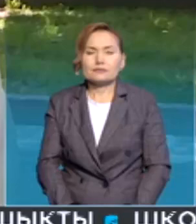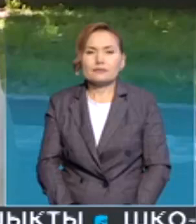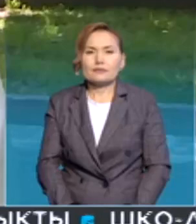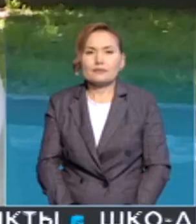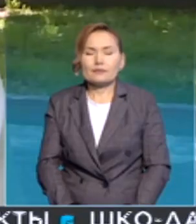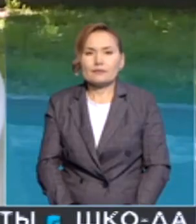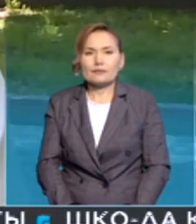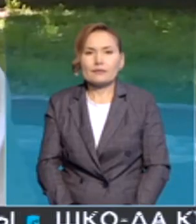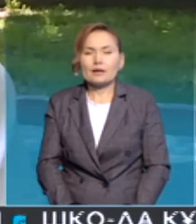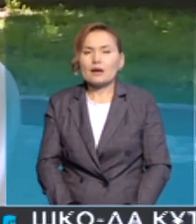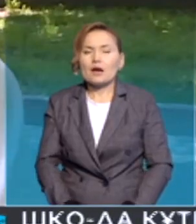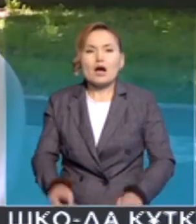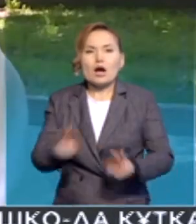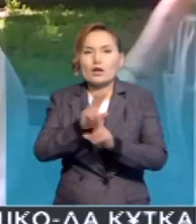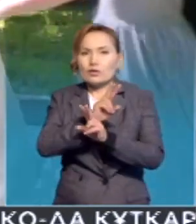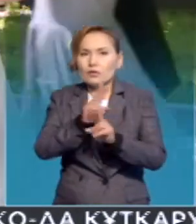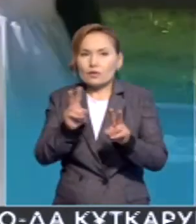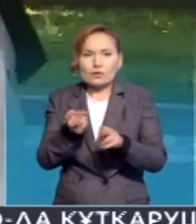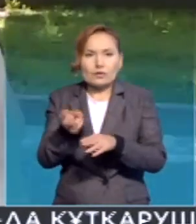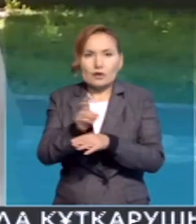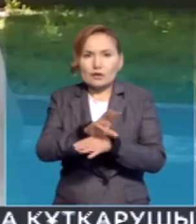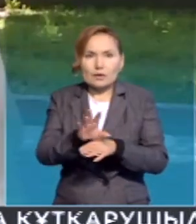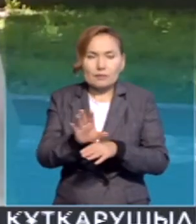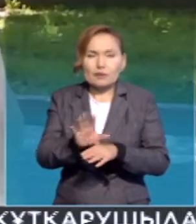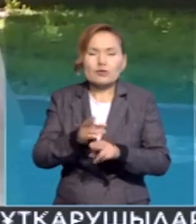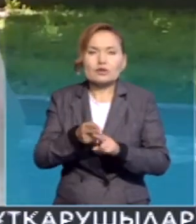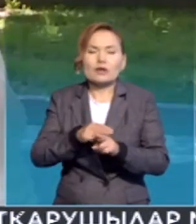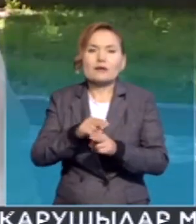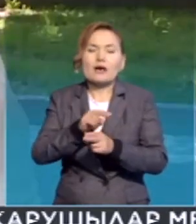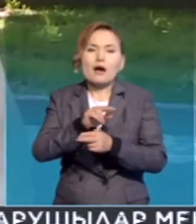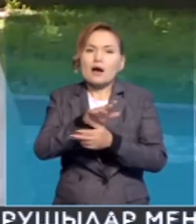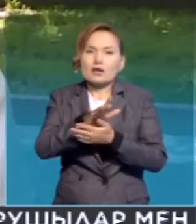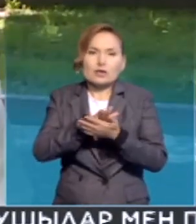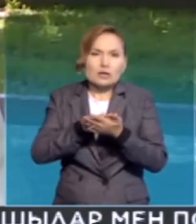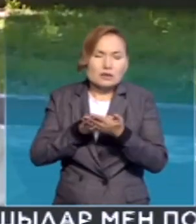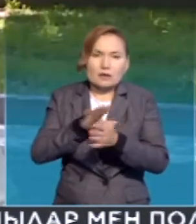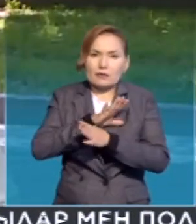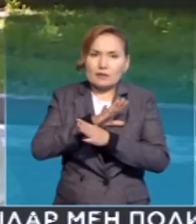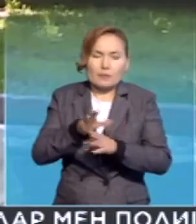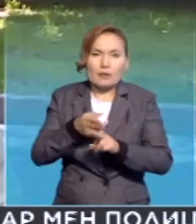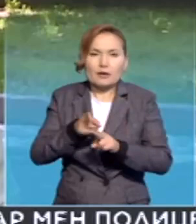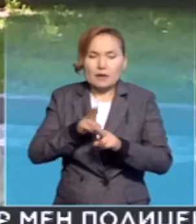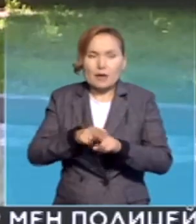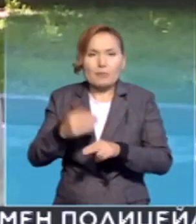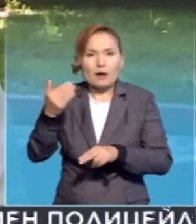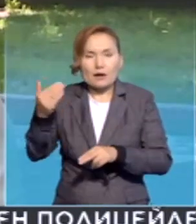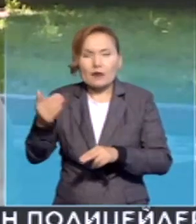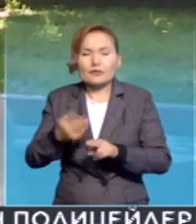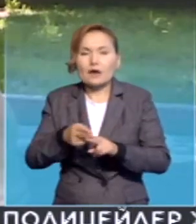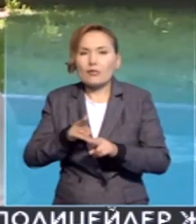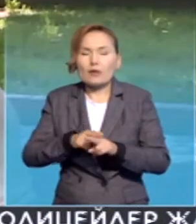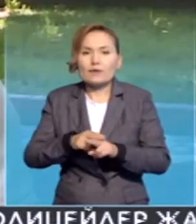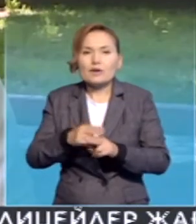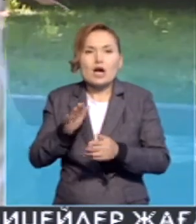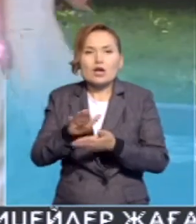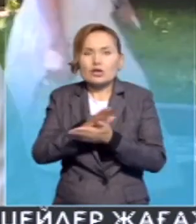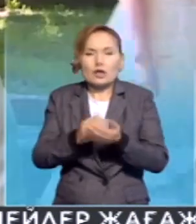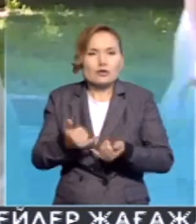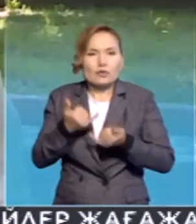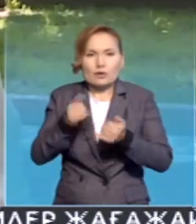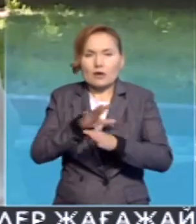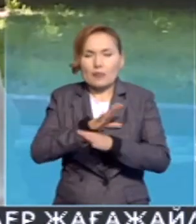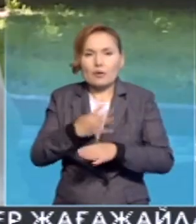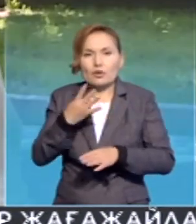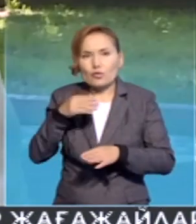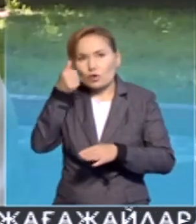Ешкім келіп кешірім де сұраған жоқ. Мен де отбасымда жауыз емес. Мүмкін бұл оқиға басқаша аяқталар еді. Бірақ олар адамгершілік танытқан жоқ. 4 жыл бойы